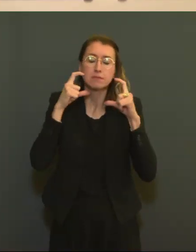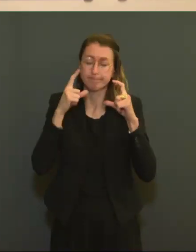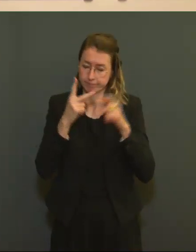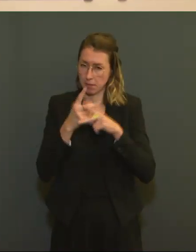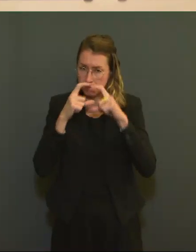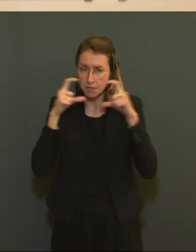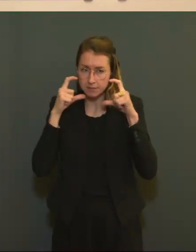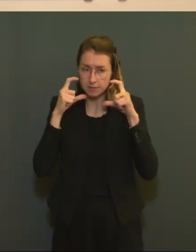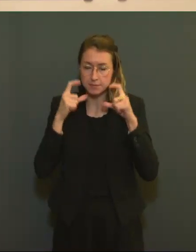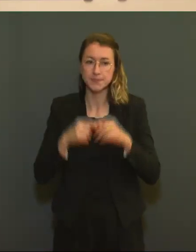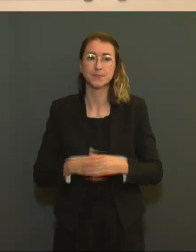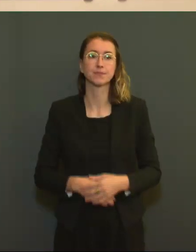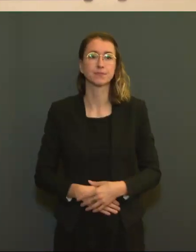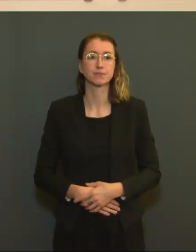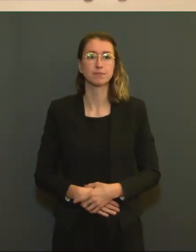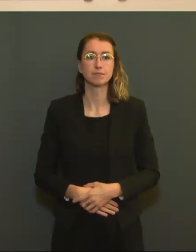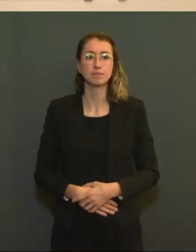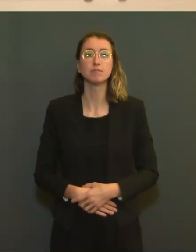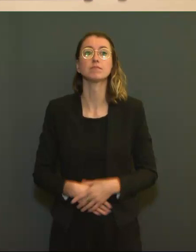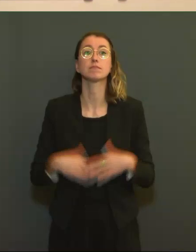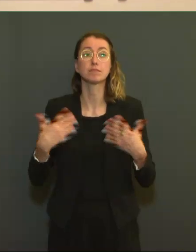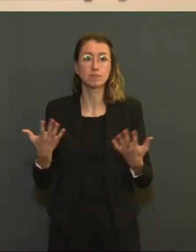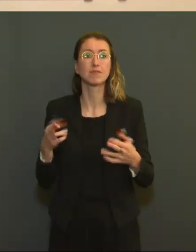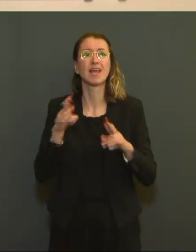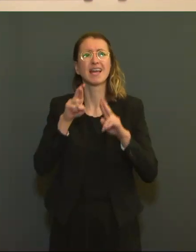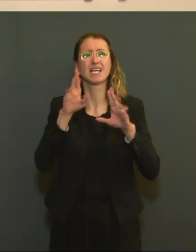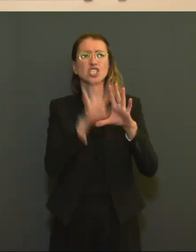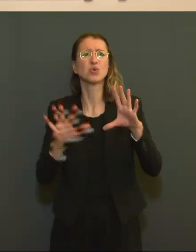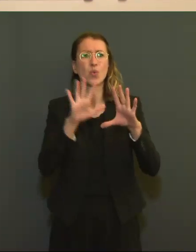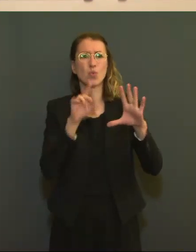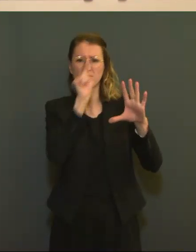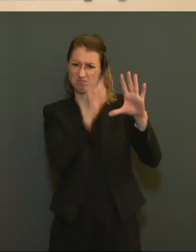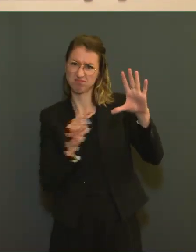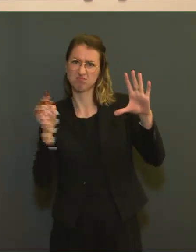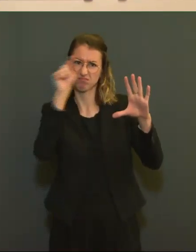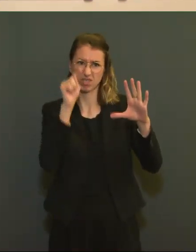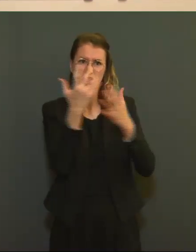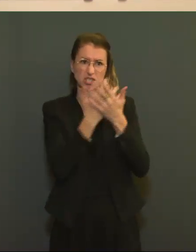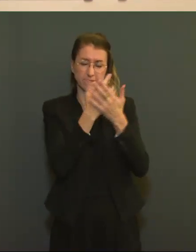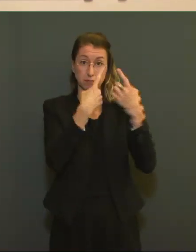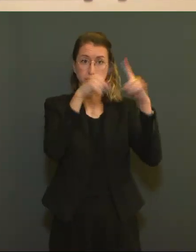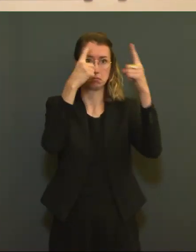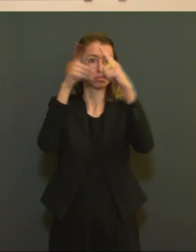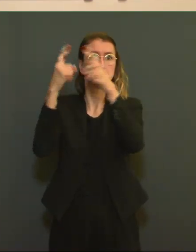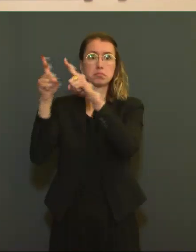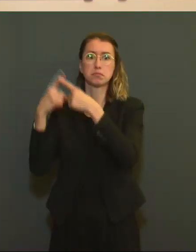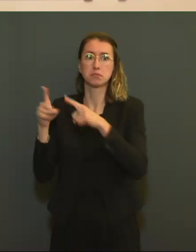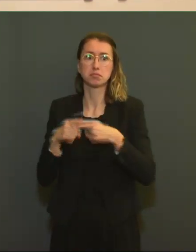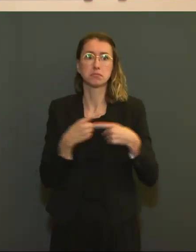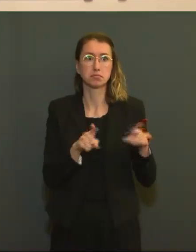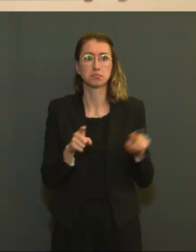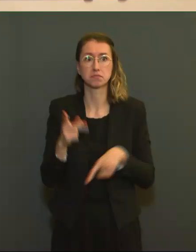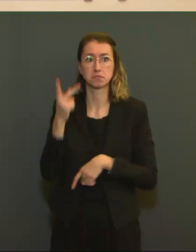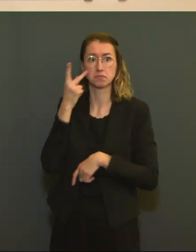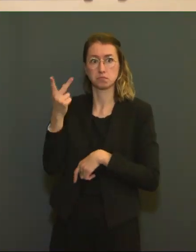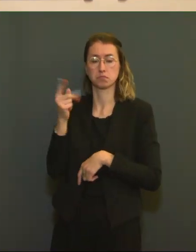Sur le plan régional, cette fois, on a de nettes différences. De nettes différences que vous voyez dans la carte actuellement